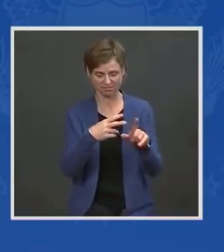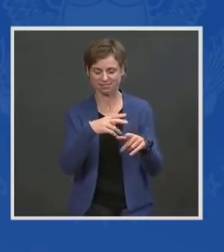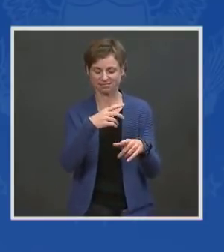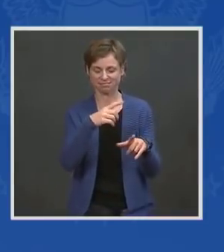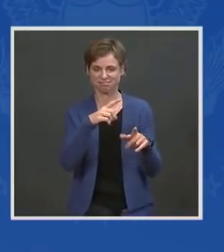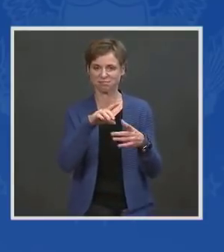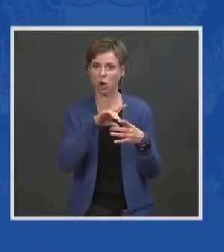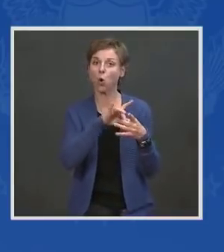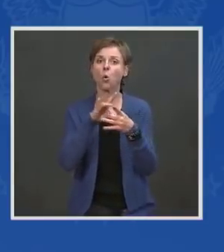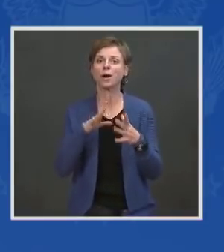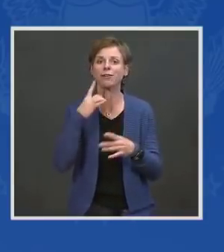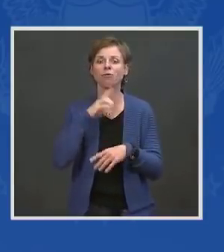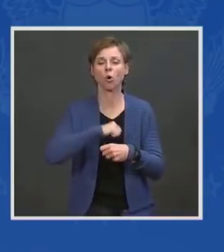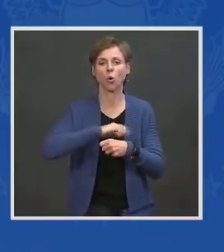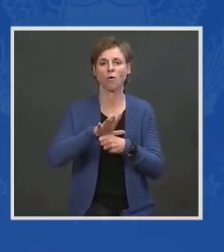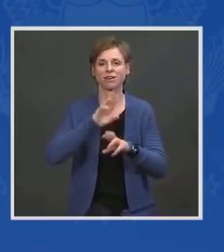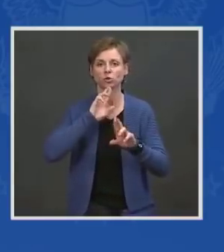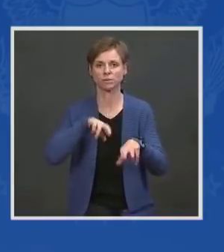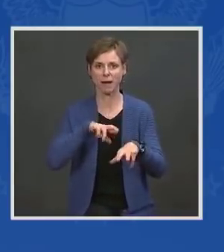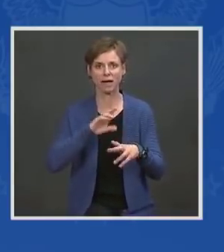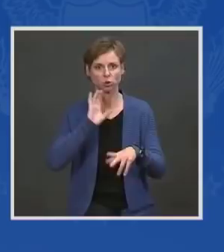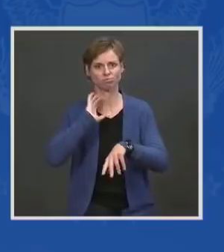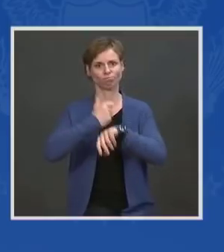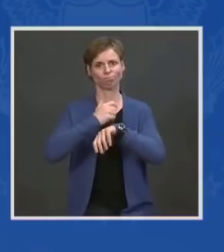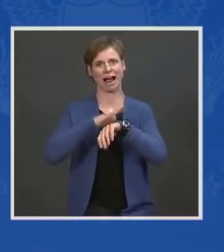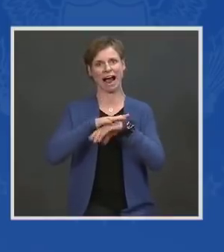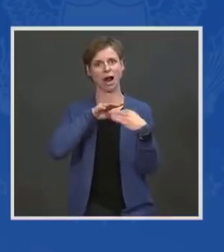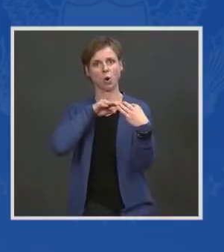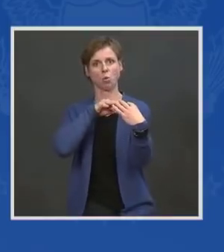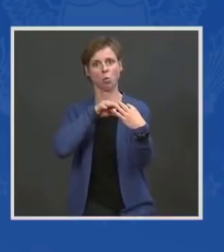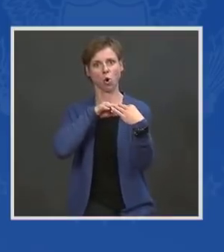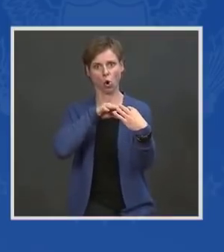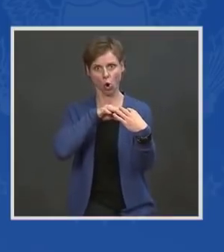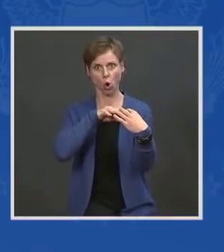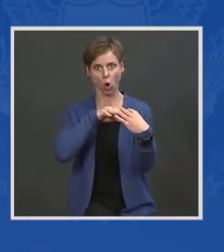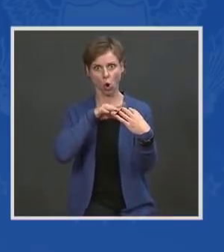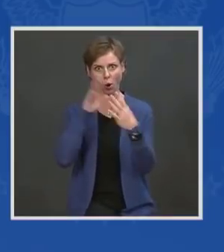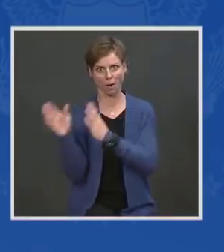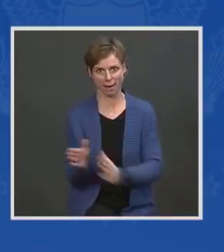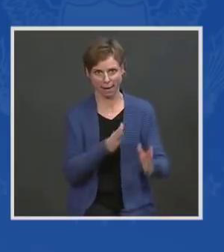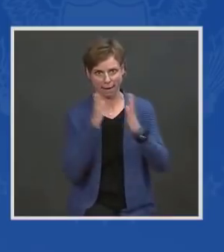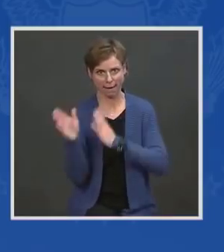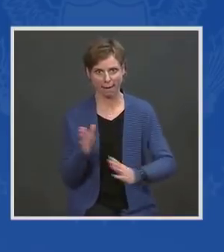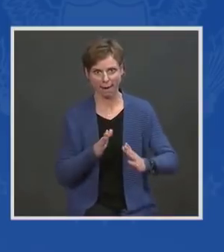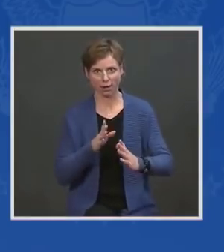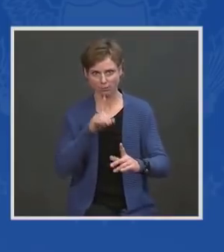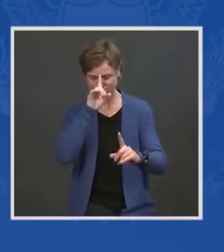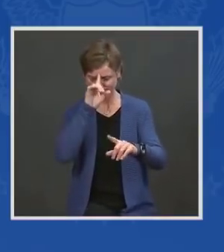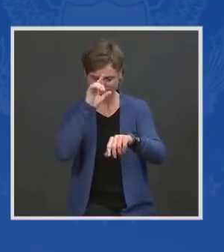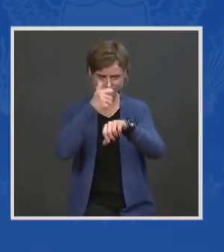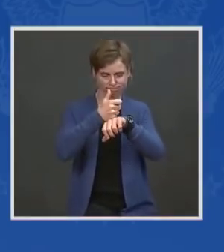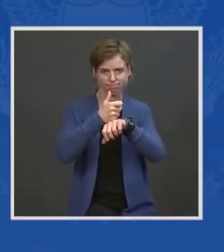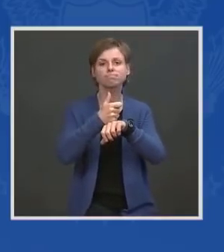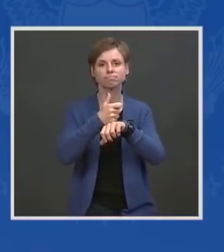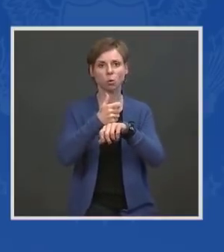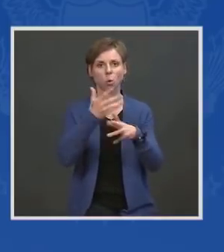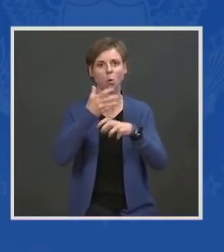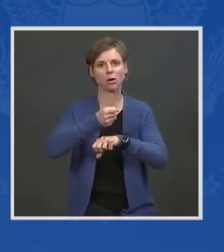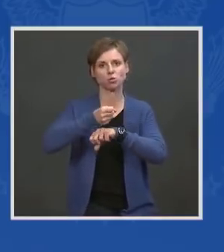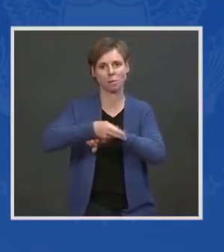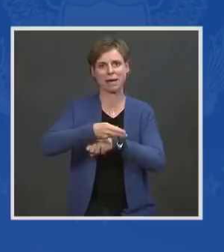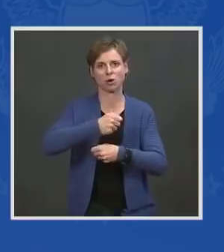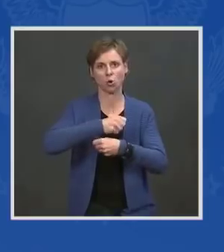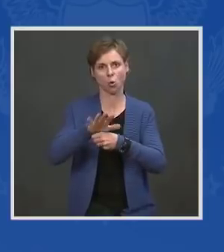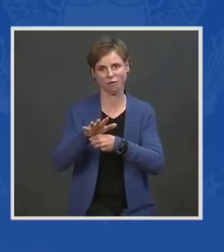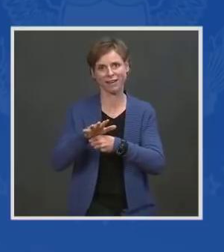brauchten einen gesamtstaatlichen Ansatz, einen Plan. Also wies ich Jeff Sins an, den